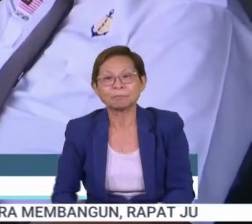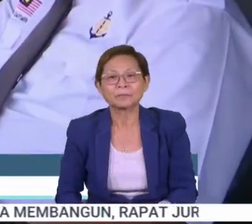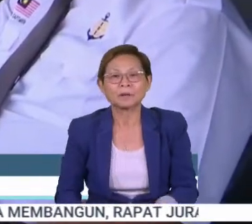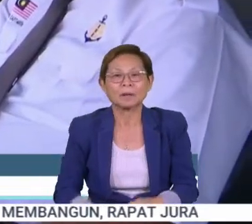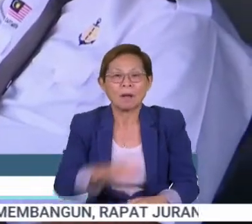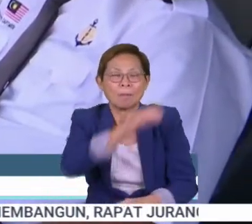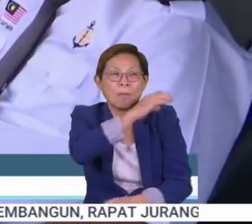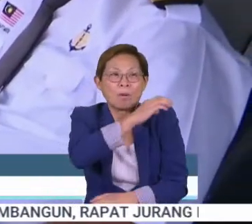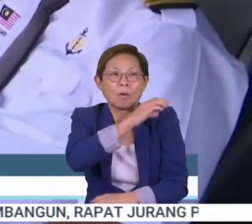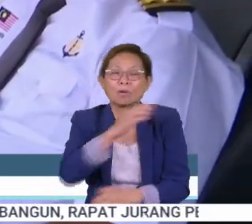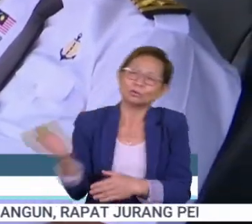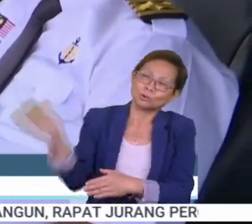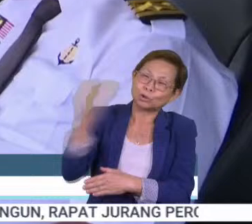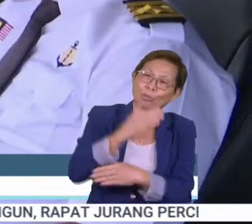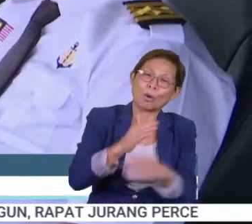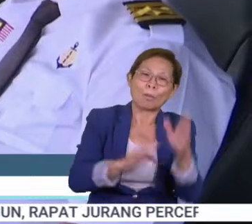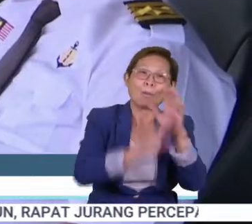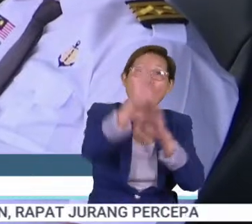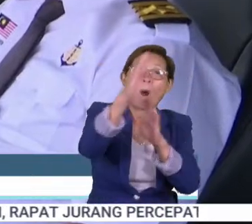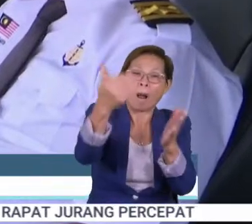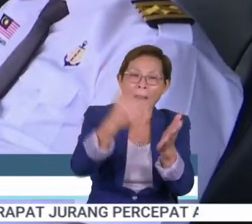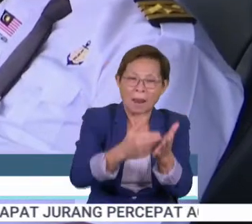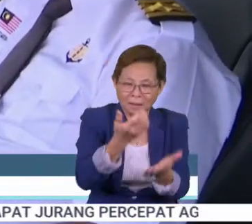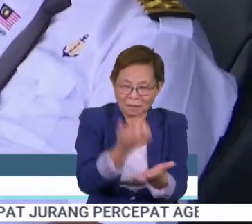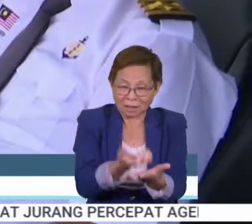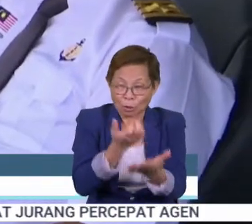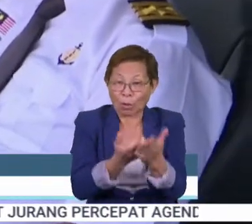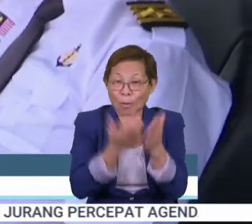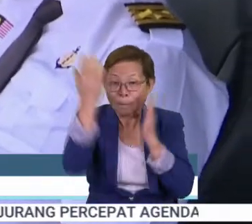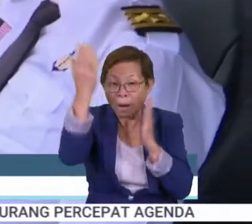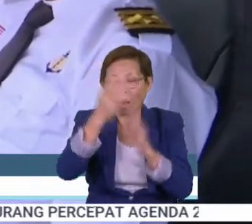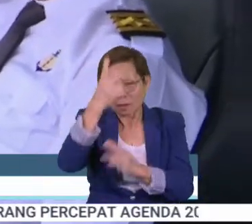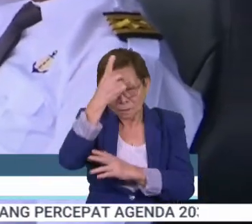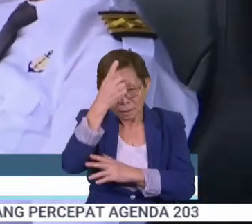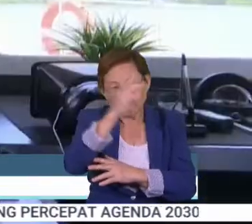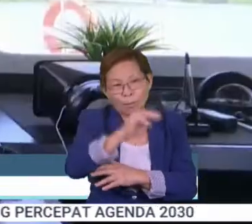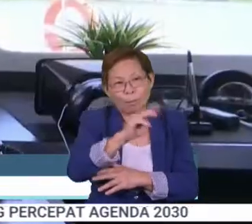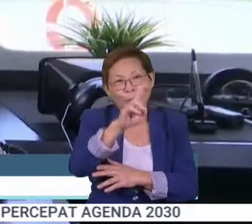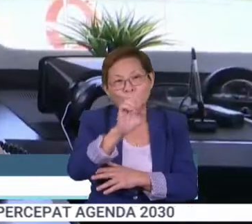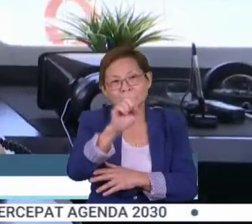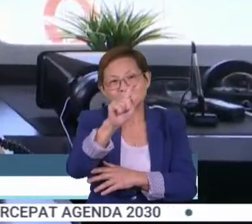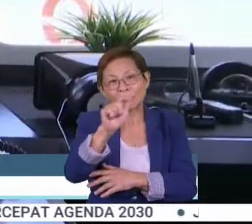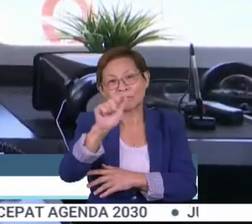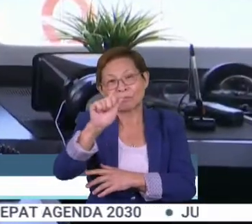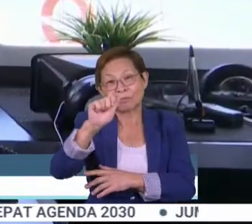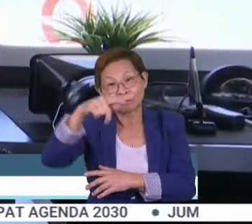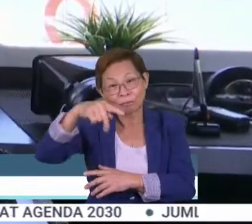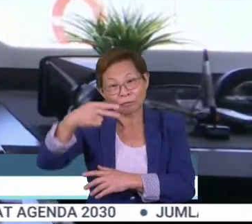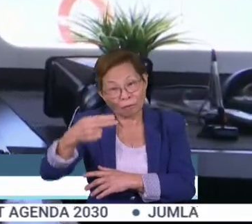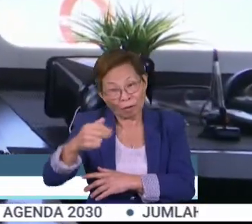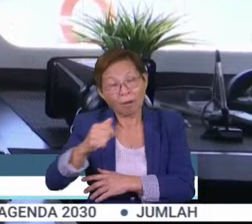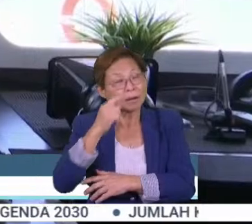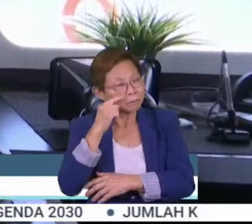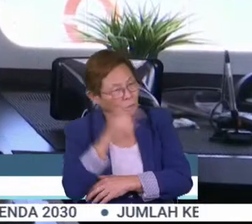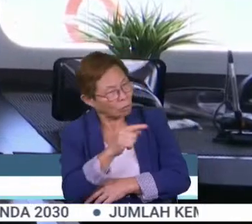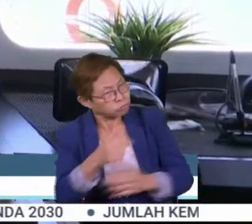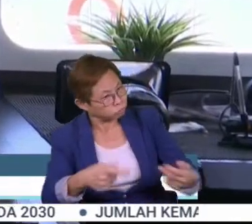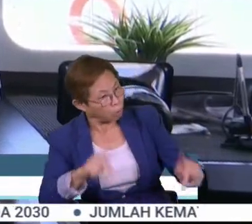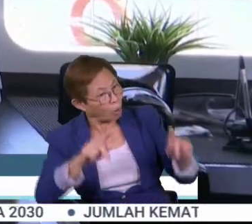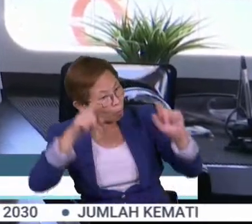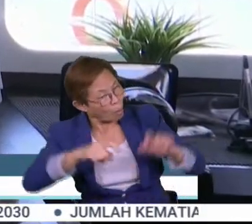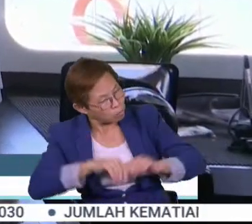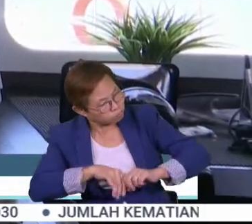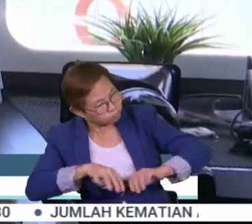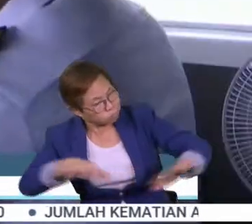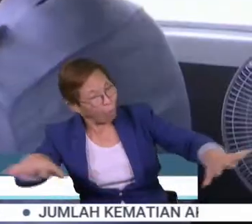Menurut pengerusi Jom Bina Semula Ekonomi Negara, Datuk Mustafa Abdul Wahab, beliau melihat peluang itu perlu